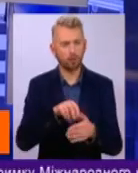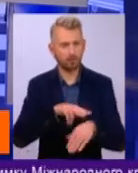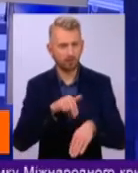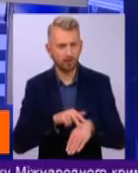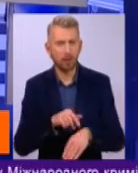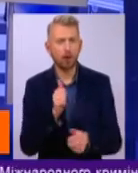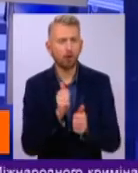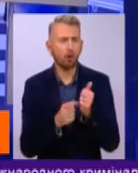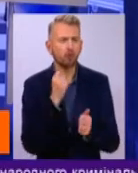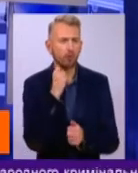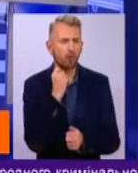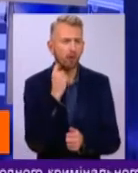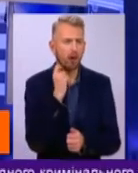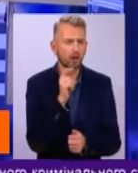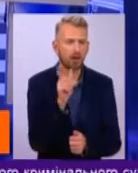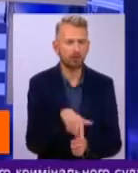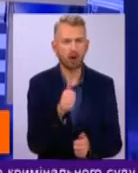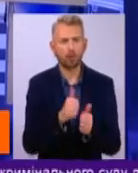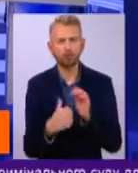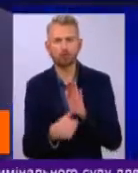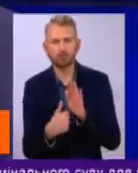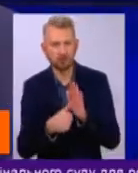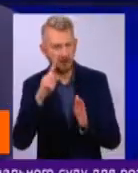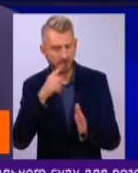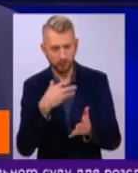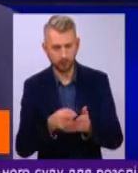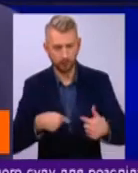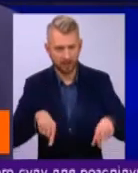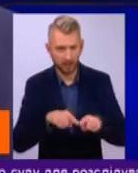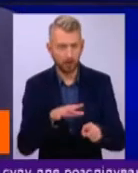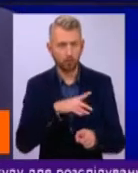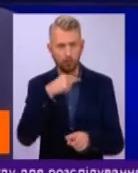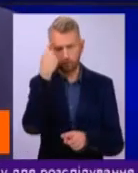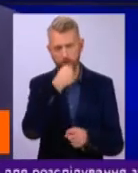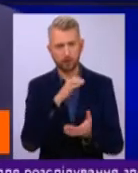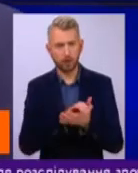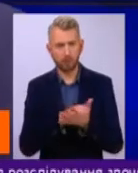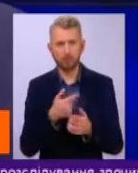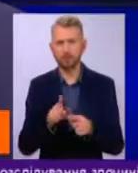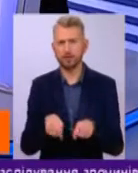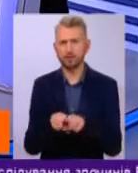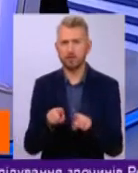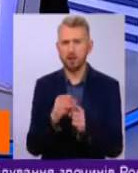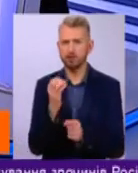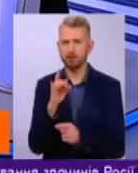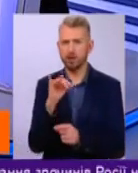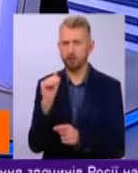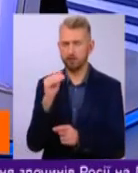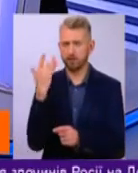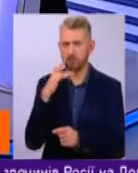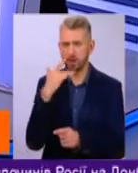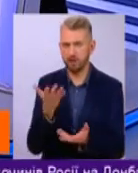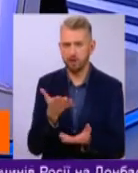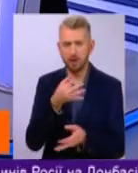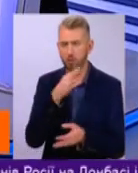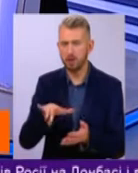кожного алкаша, кожного лоботряса на своїй дільниці знав, і він був особисто знайомий. Це щось на зразок шерифа в Сполучених Штатів Америки. В яке